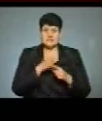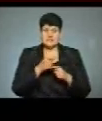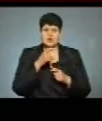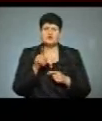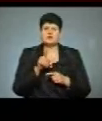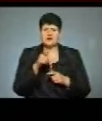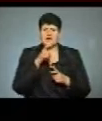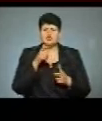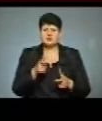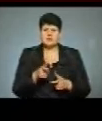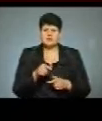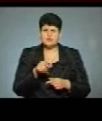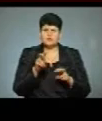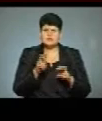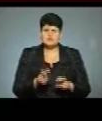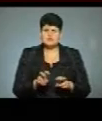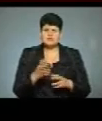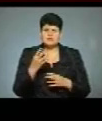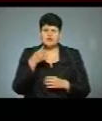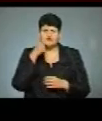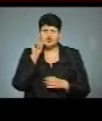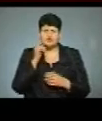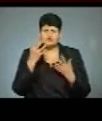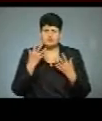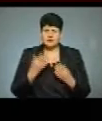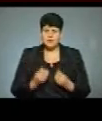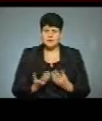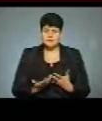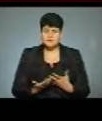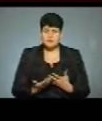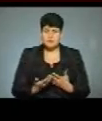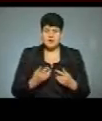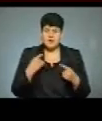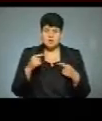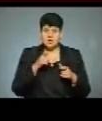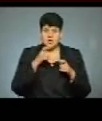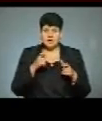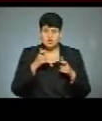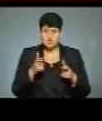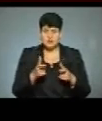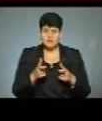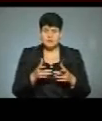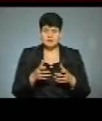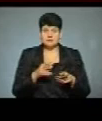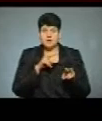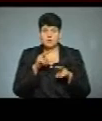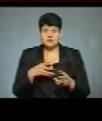кричите, він тут сидить ще вчорашніми змінами. А інша з криками кричала, пильнуйте свого алкоголіка